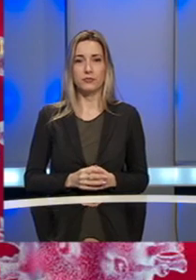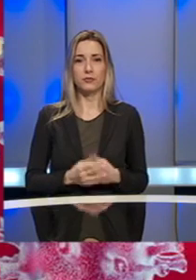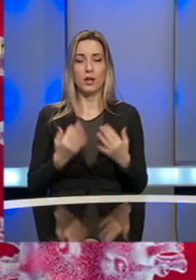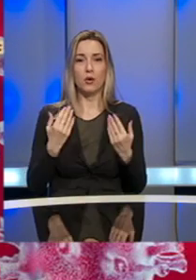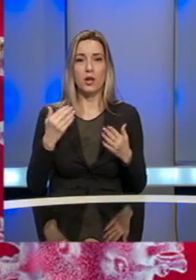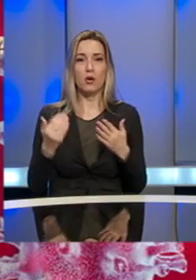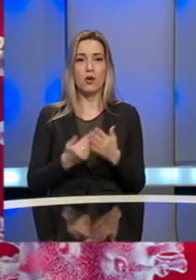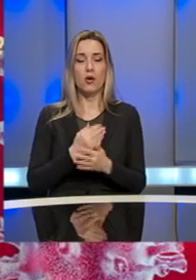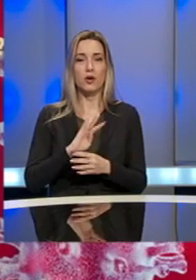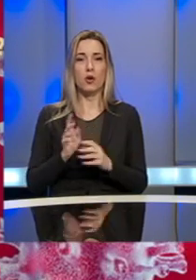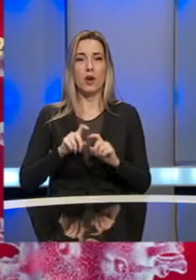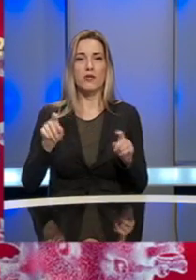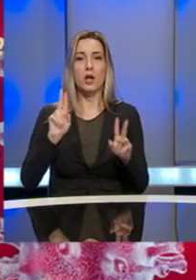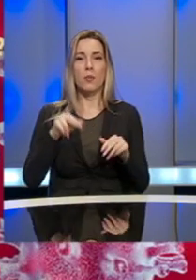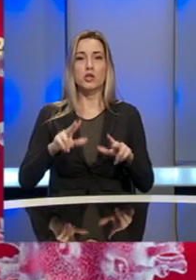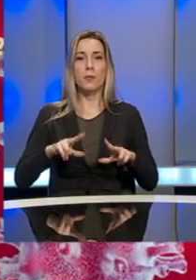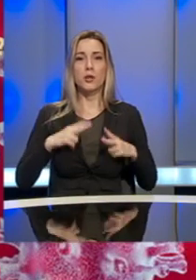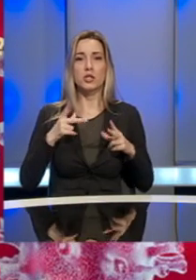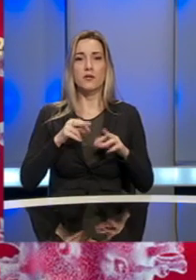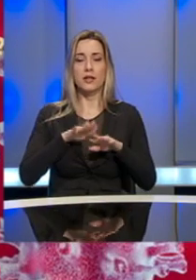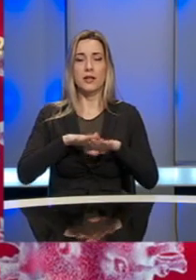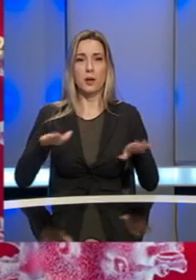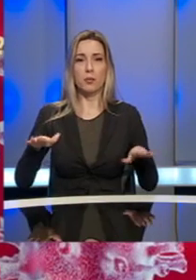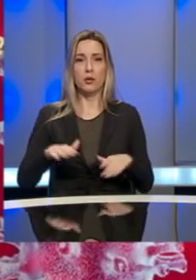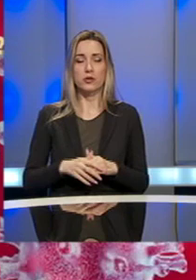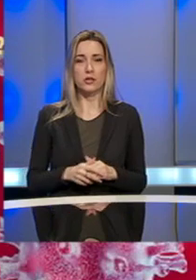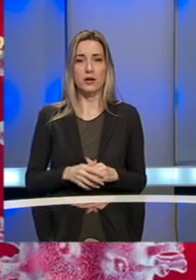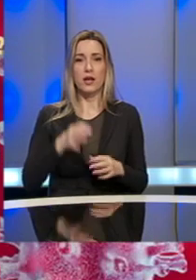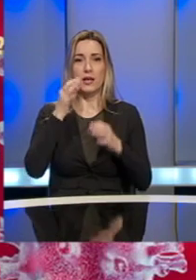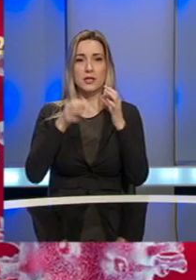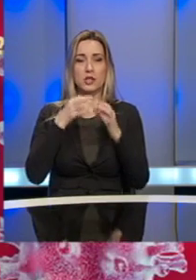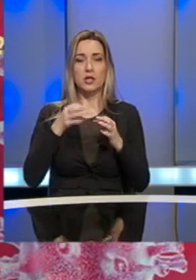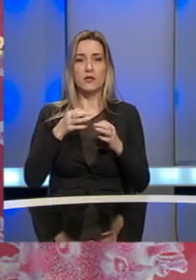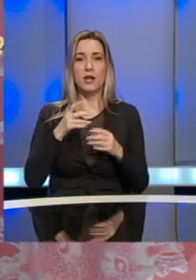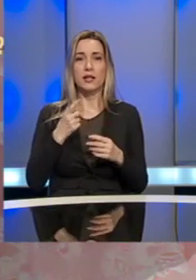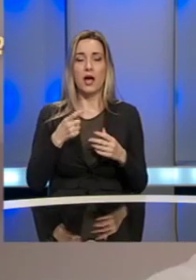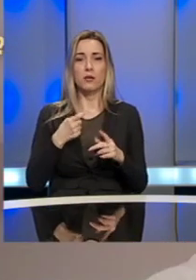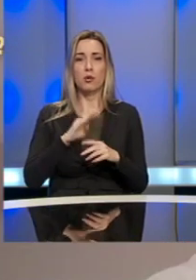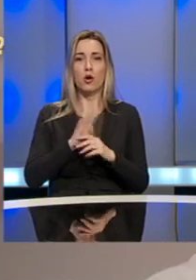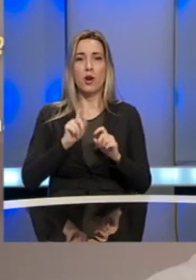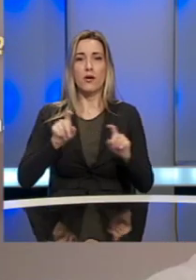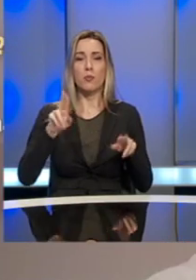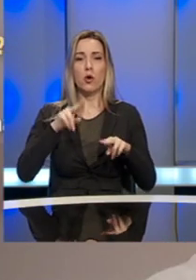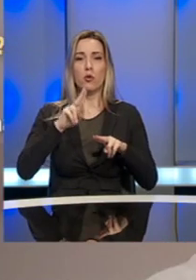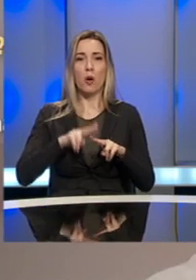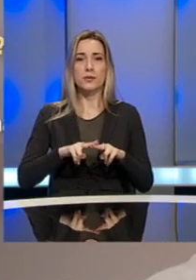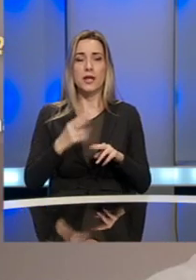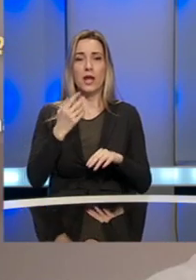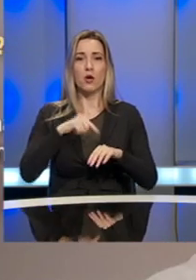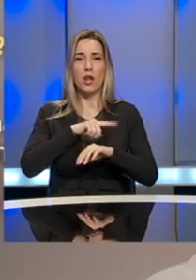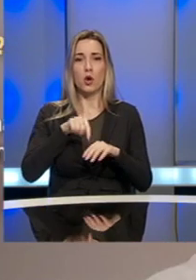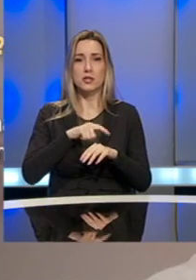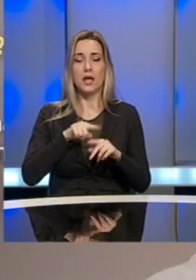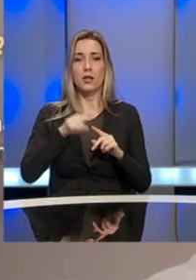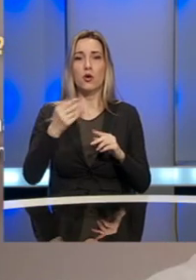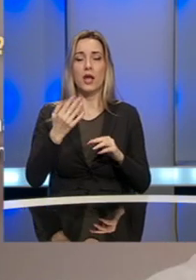Koliko novi koronavirus može preživjeti na površinama? Istraživanja sugerišu da koronavirusi mogu opstati od nekoliko sati do